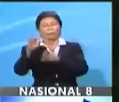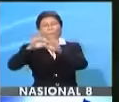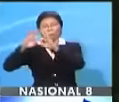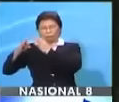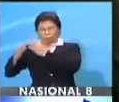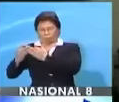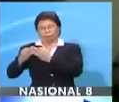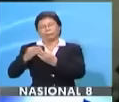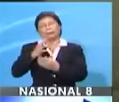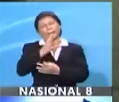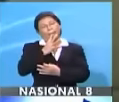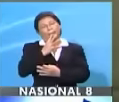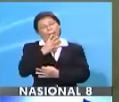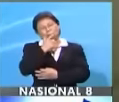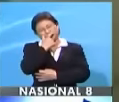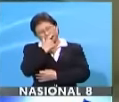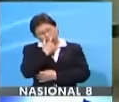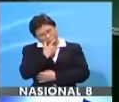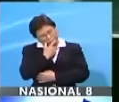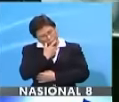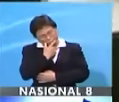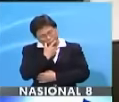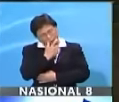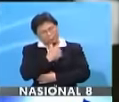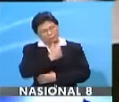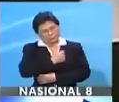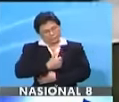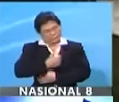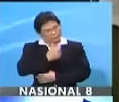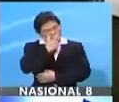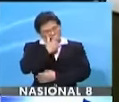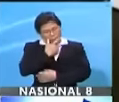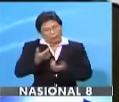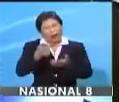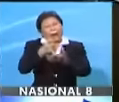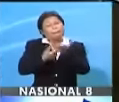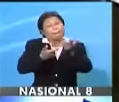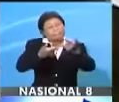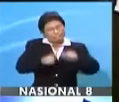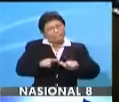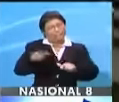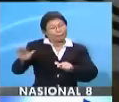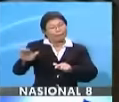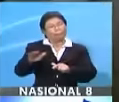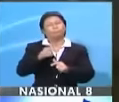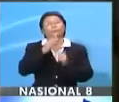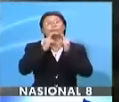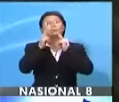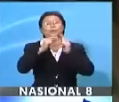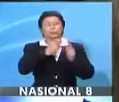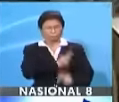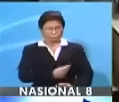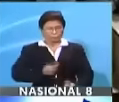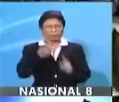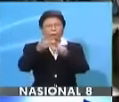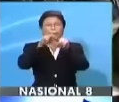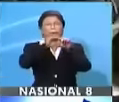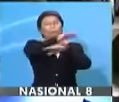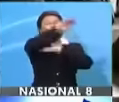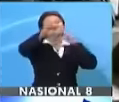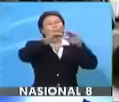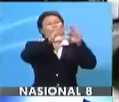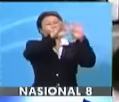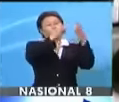keluarga melahirkan rasa duka cita dan bersedih dengan tragedi yang berlaku. Beliau turut merakamkan ucapan takziah kepada